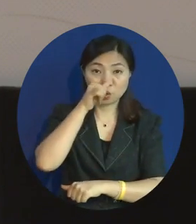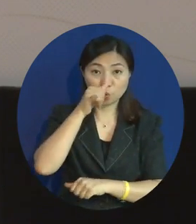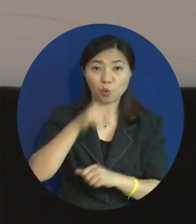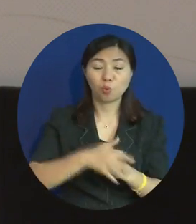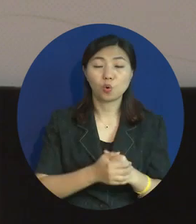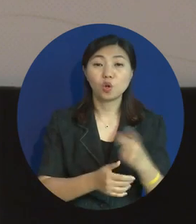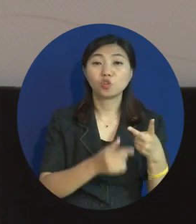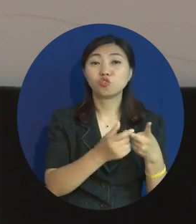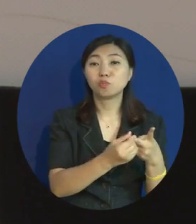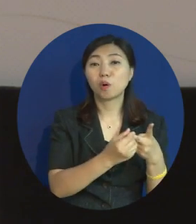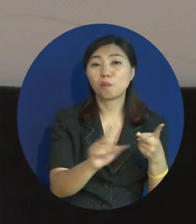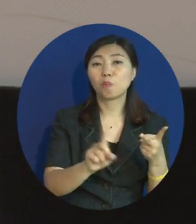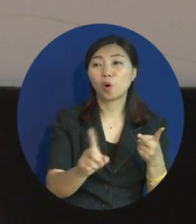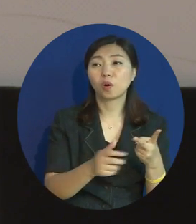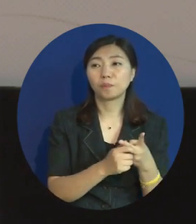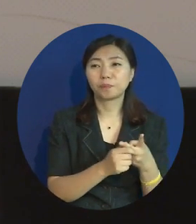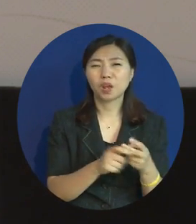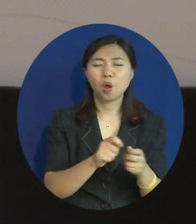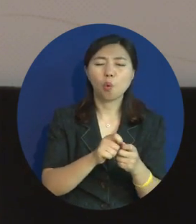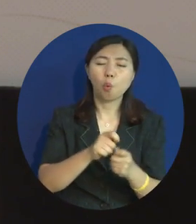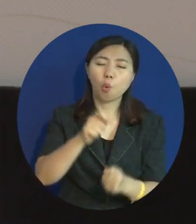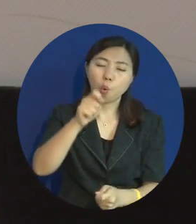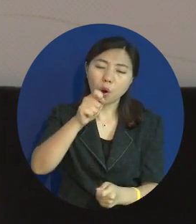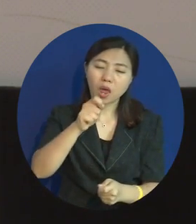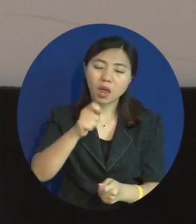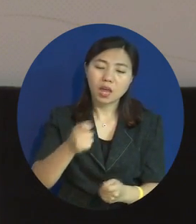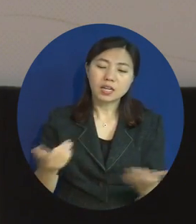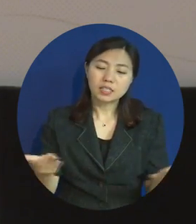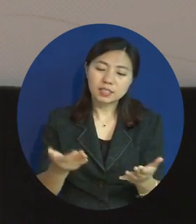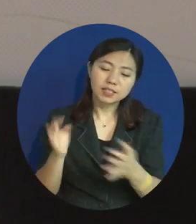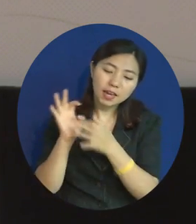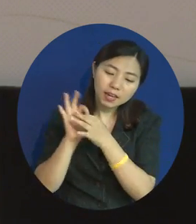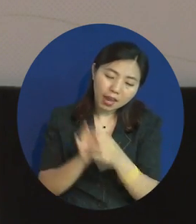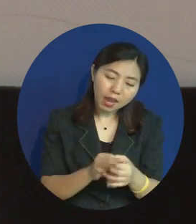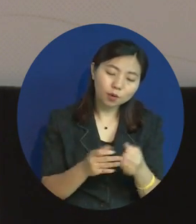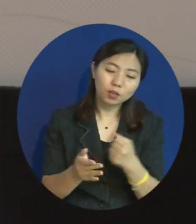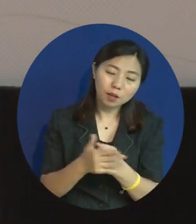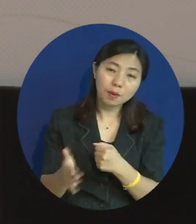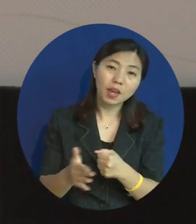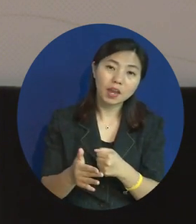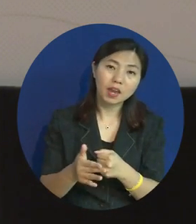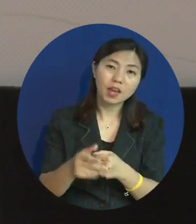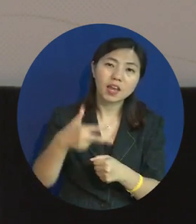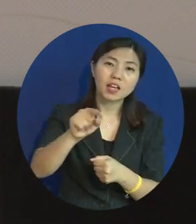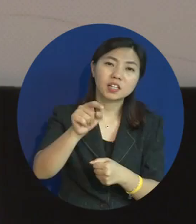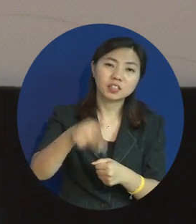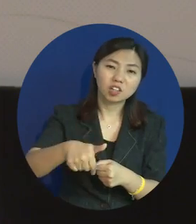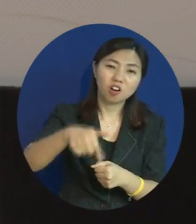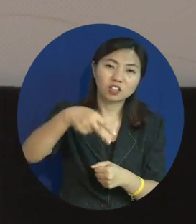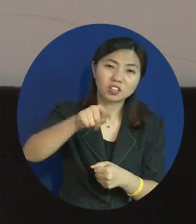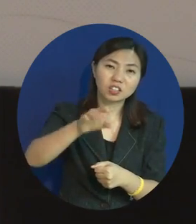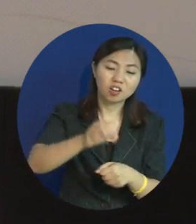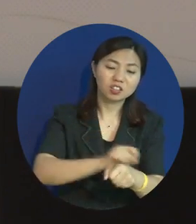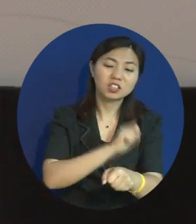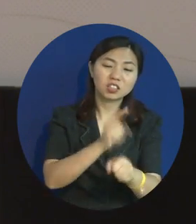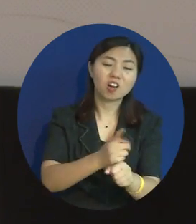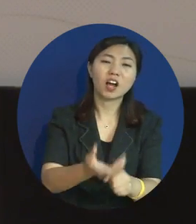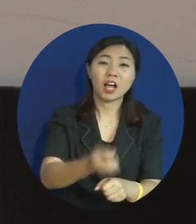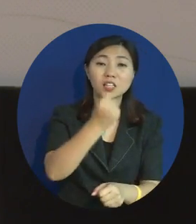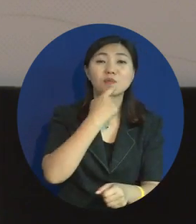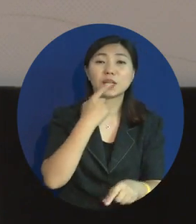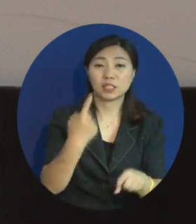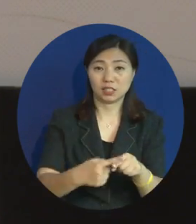두 번째는 자기가 오래 했기 때문에 적성이 드는 경우가 있다. 적성에 맞다 하는